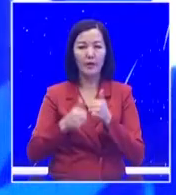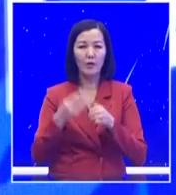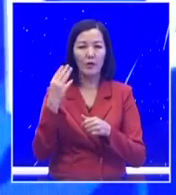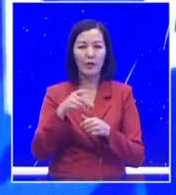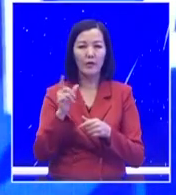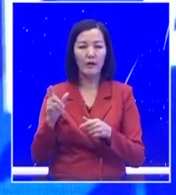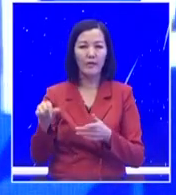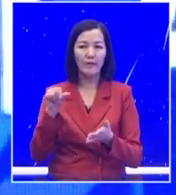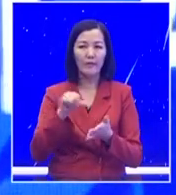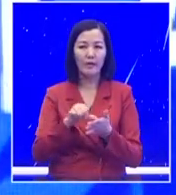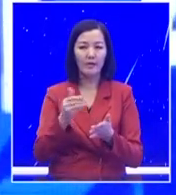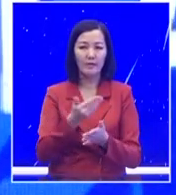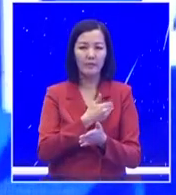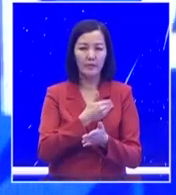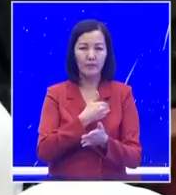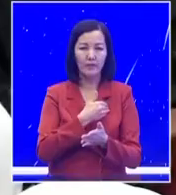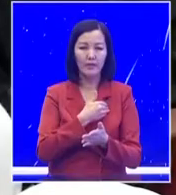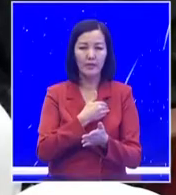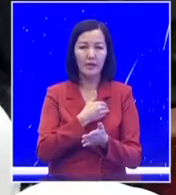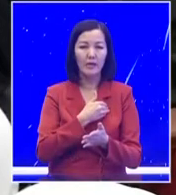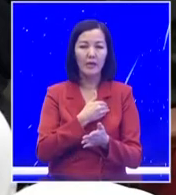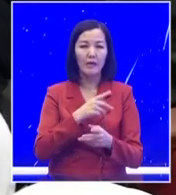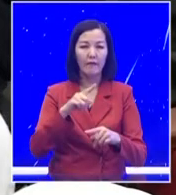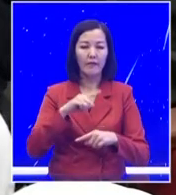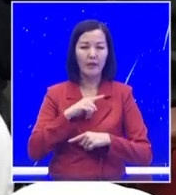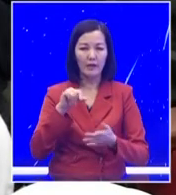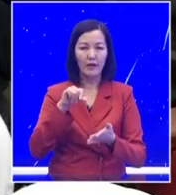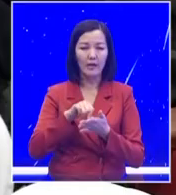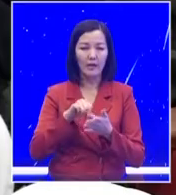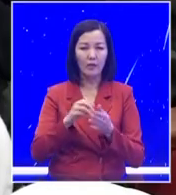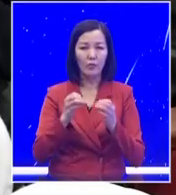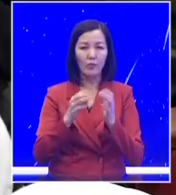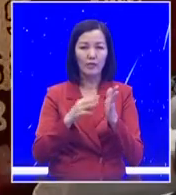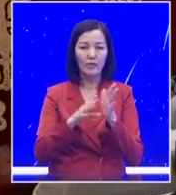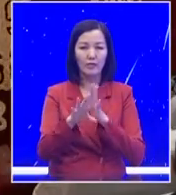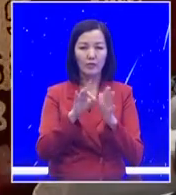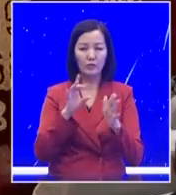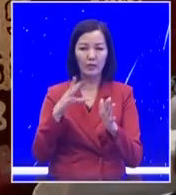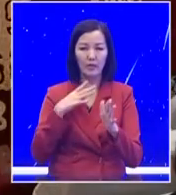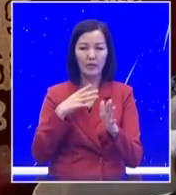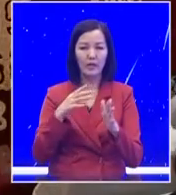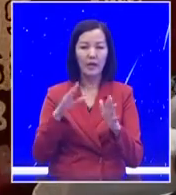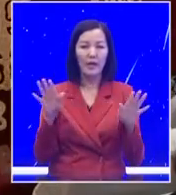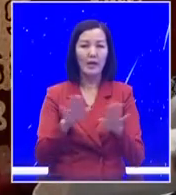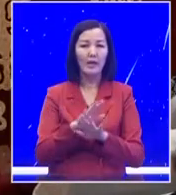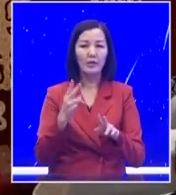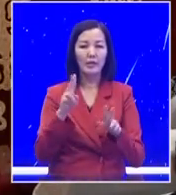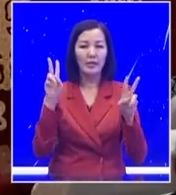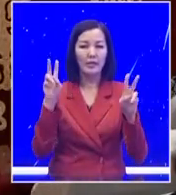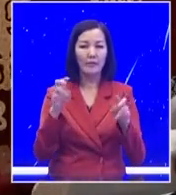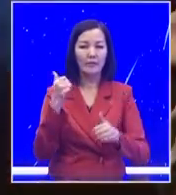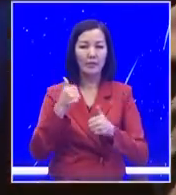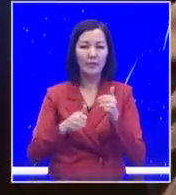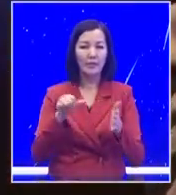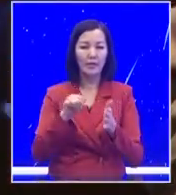аса үміткер қатысуға ниет білдіріпті. Ақтық сында бақ сынасуға олардың тек 18 ғана жолдама алған. Әншілер екі номинация бойынша сайысқа